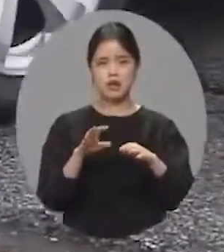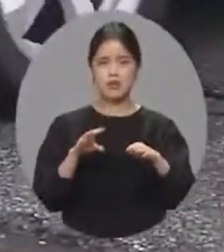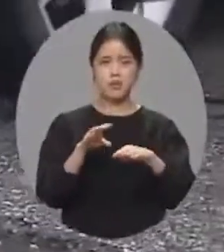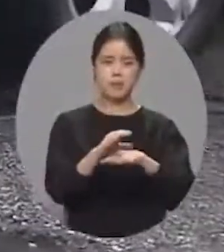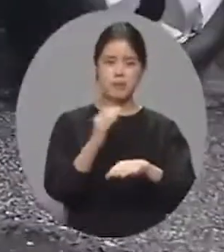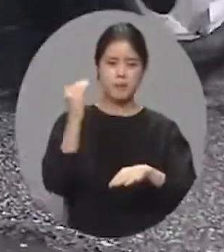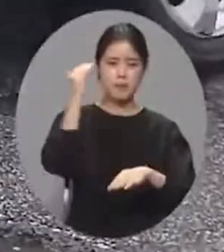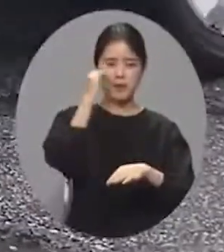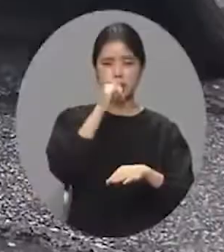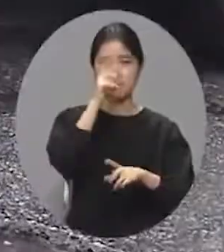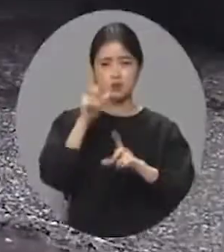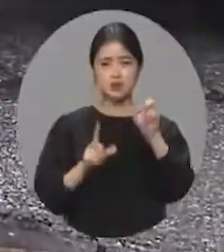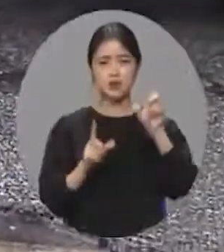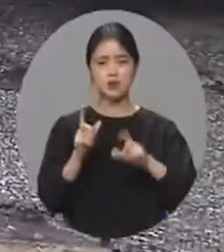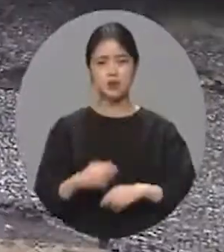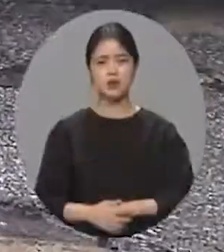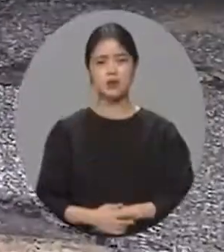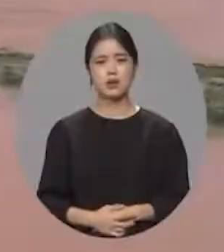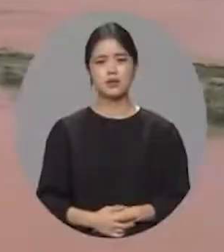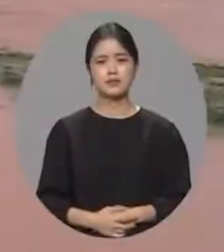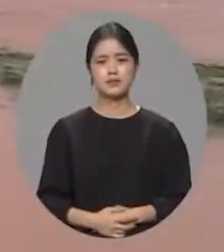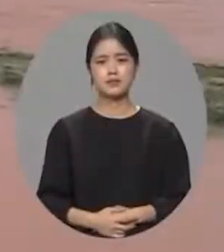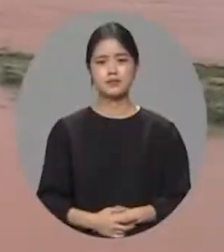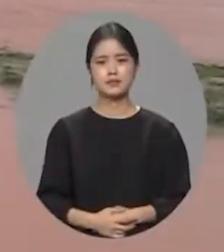걸리는 아찔한 순간도 포착됩니다.